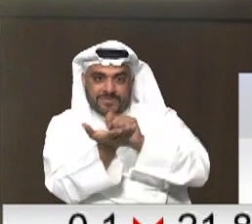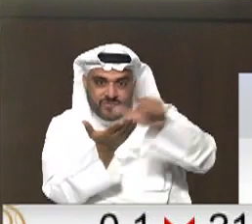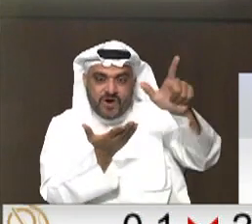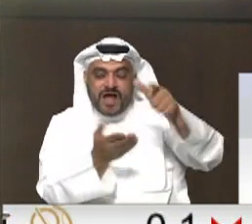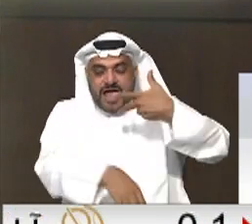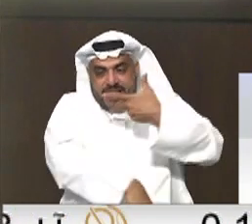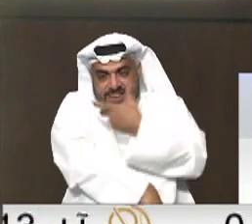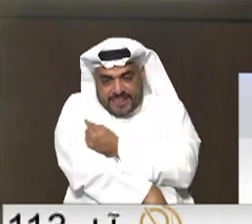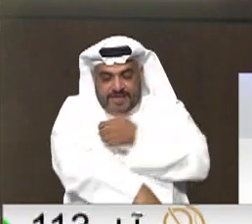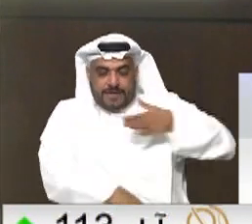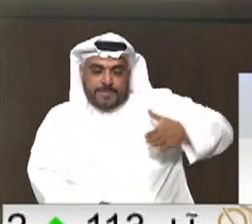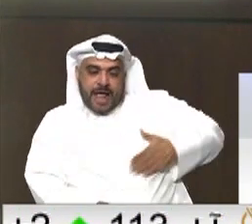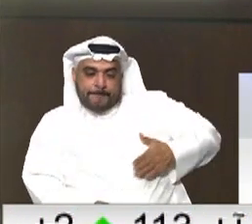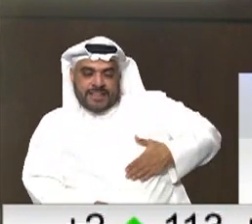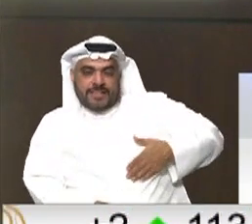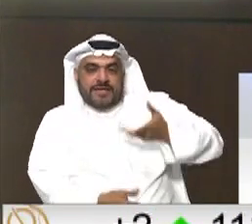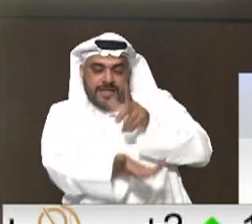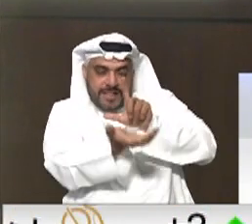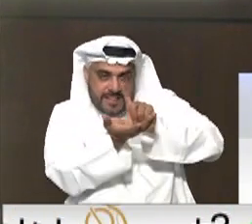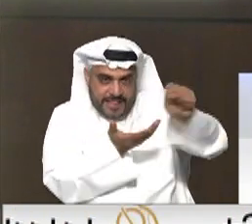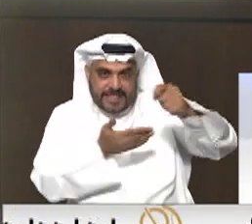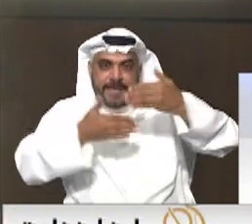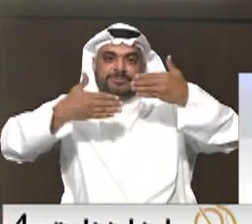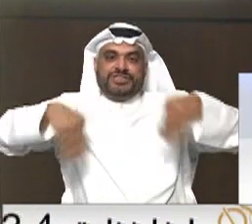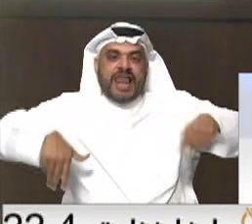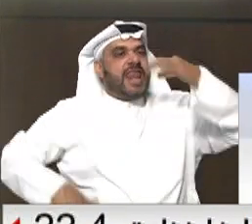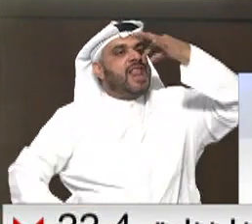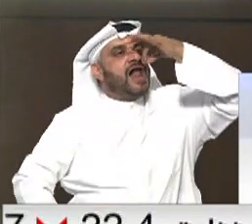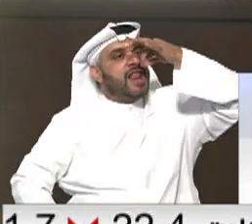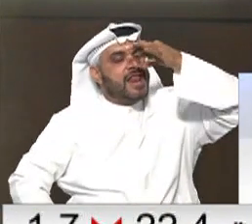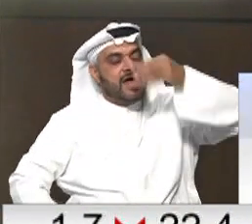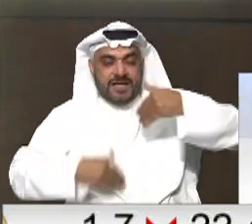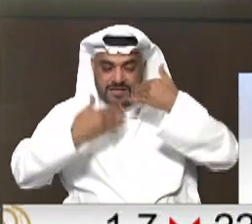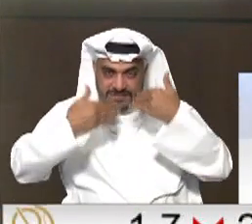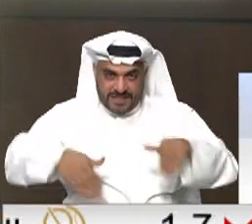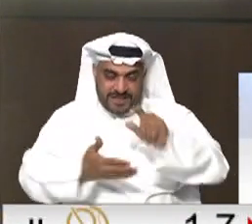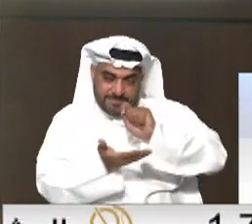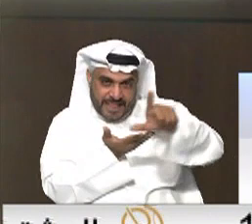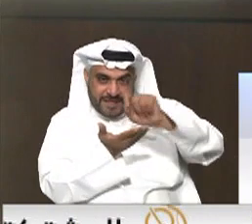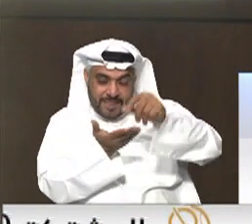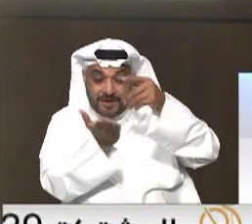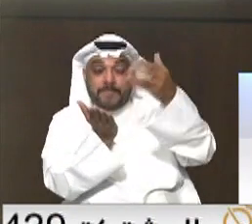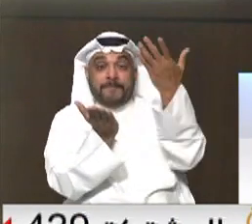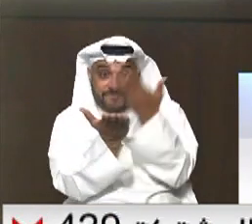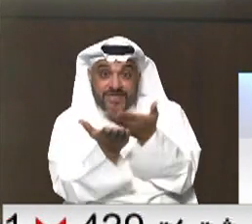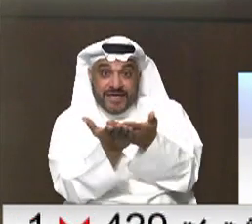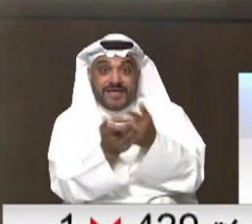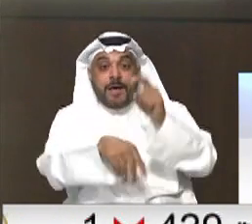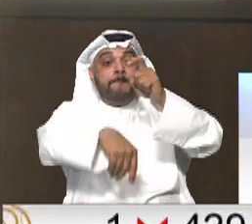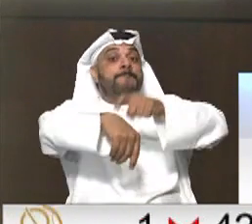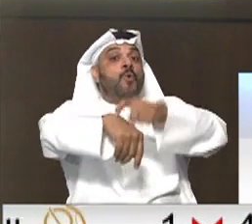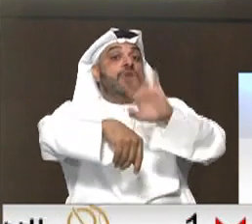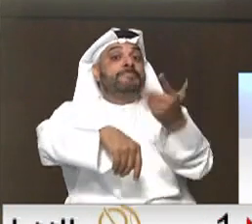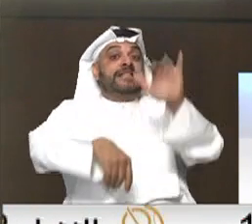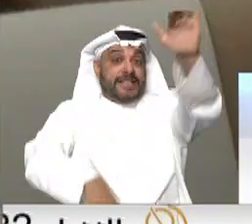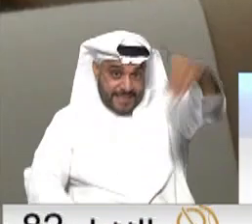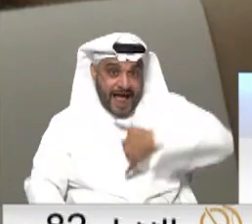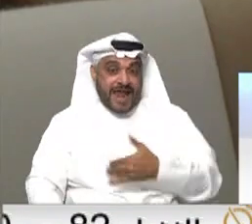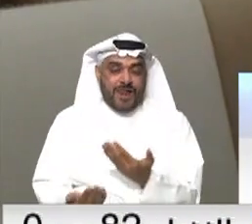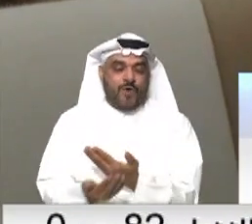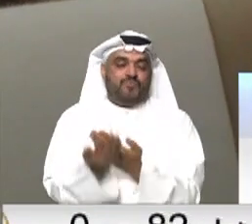مركز وبأي تاريخ وشنو نوع التطعيم اللي أخذه، ويعطي تنبيه أن موعدك حق التطعيم